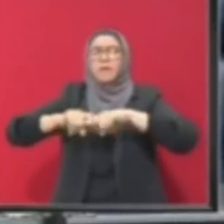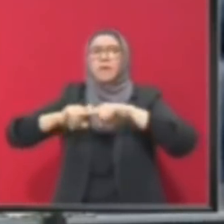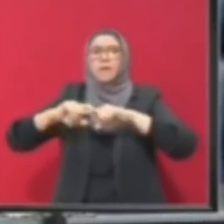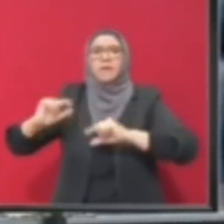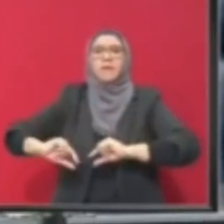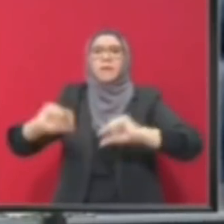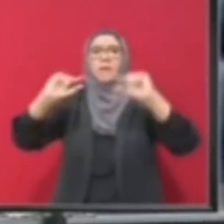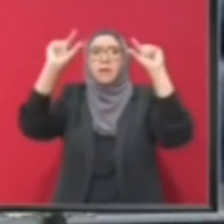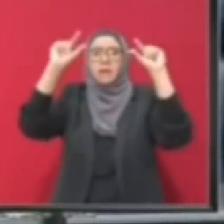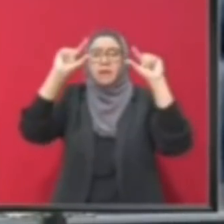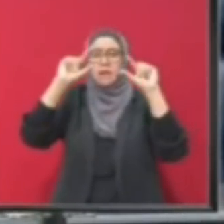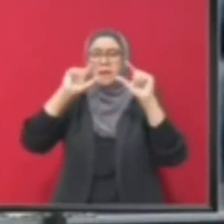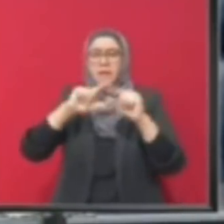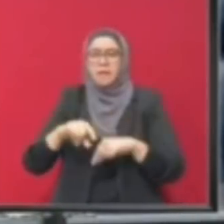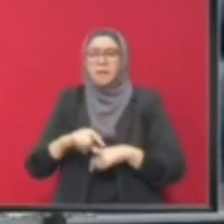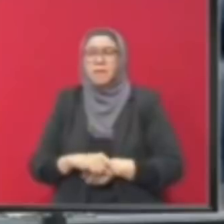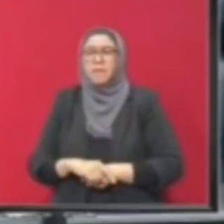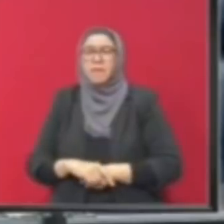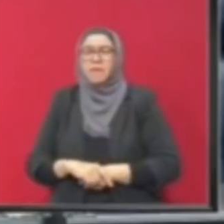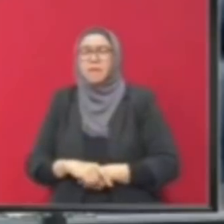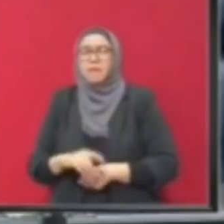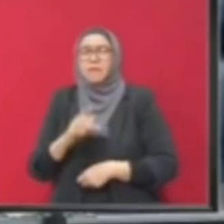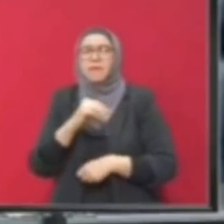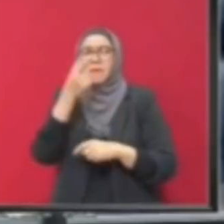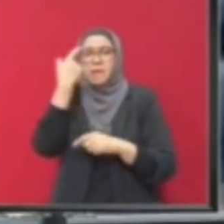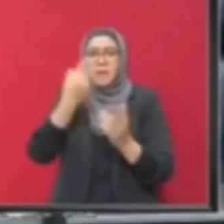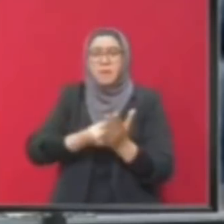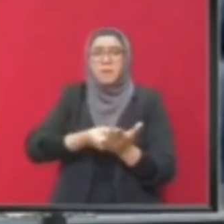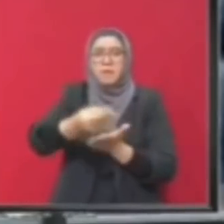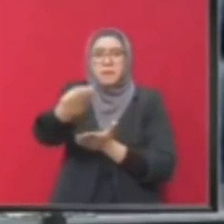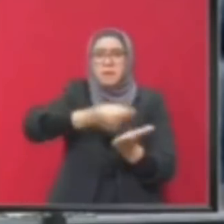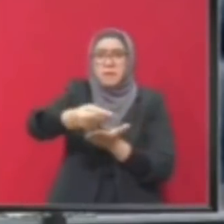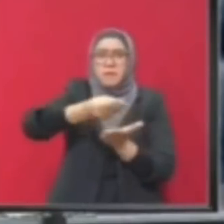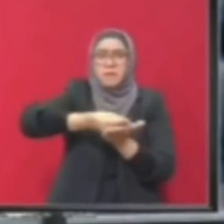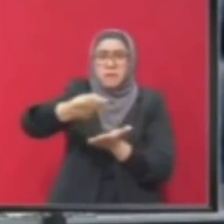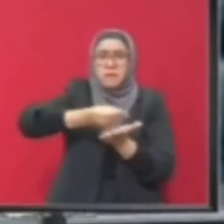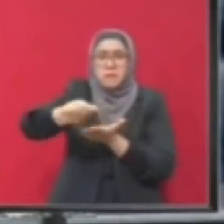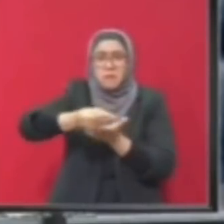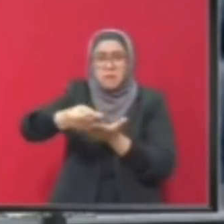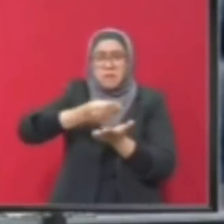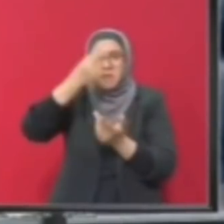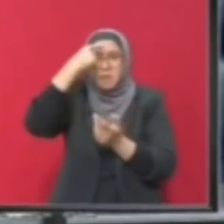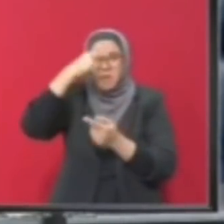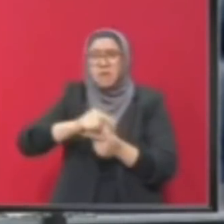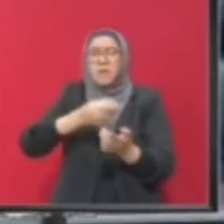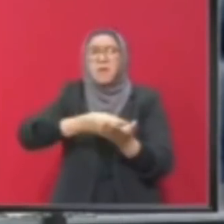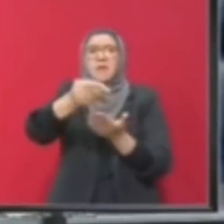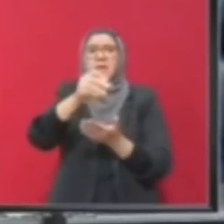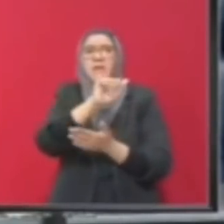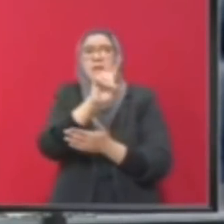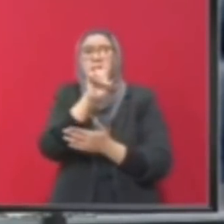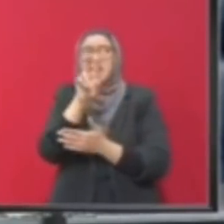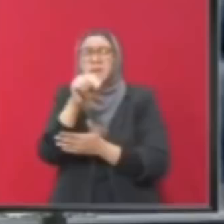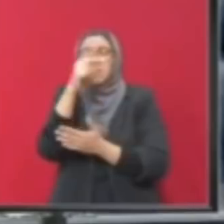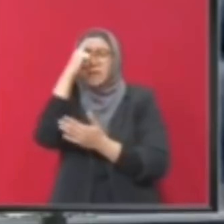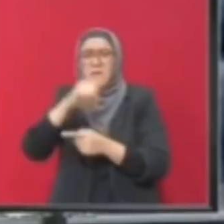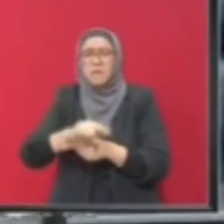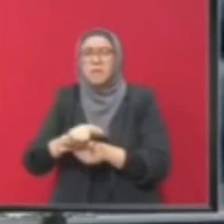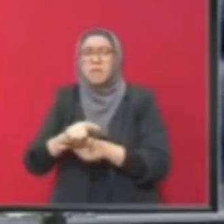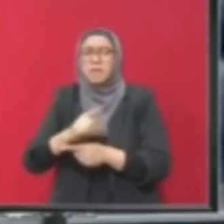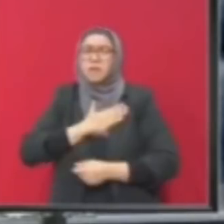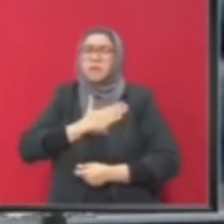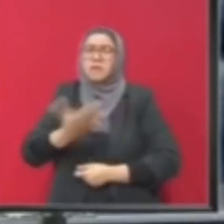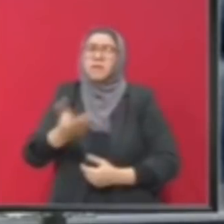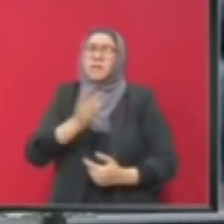king. Ya, oleh kena purchasing power mereka untuk membeli adun-adun, nak serah kuasa, baik saya mati dalam